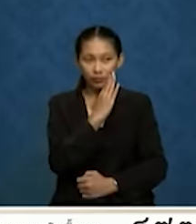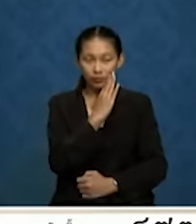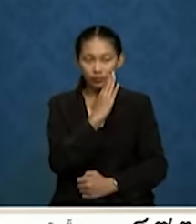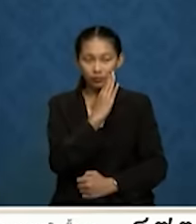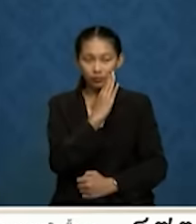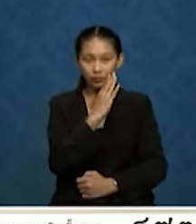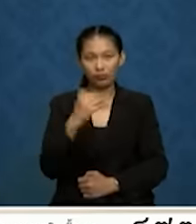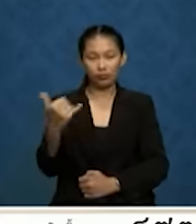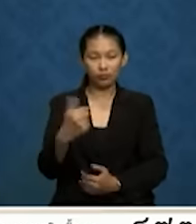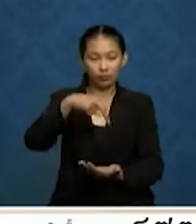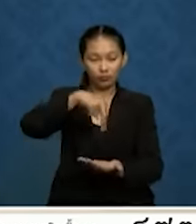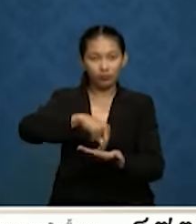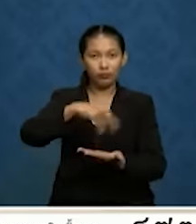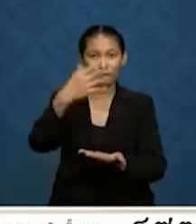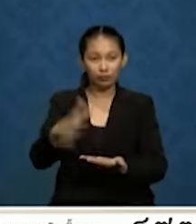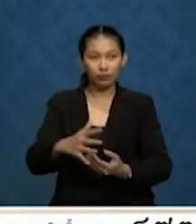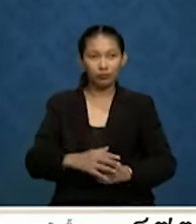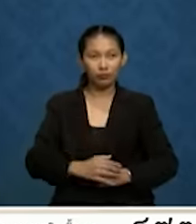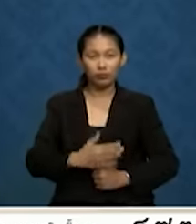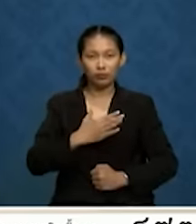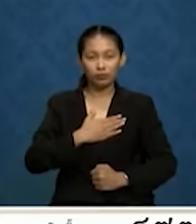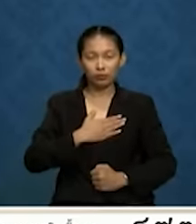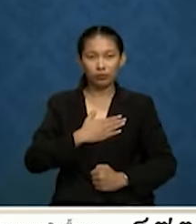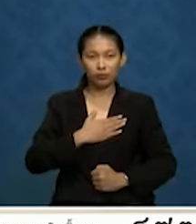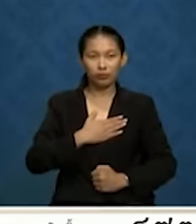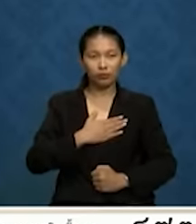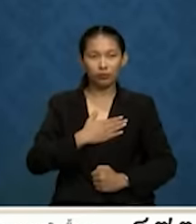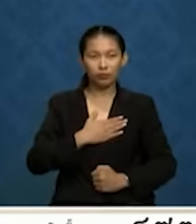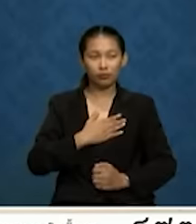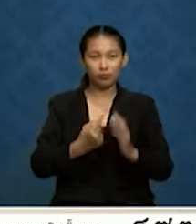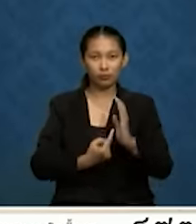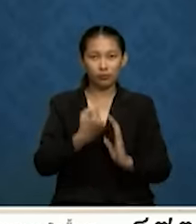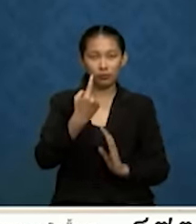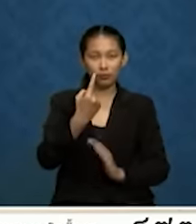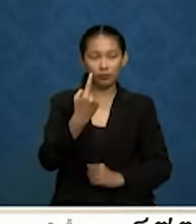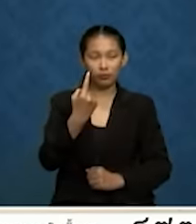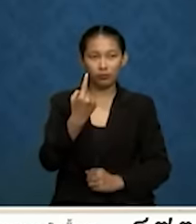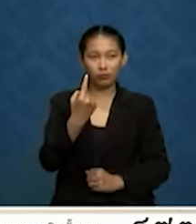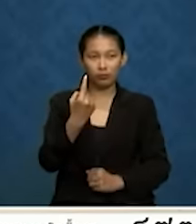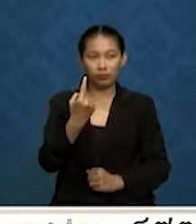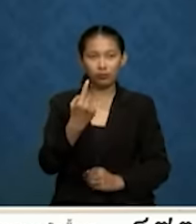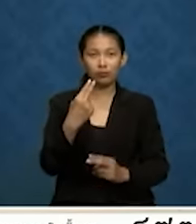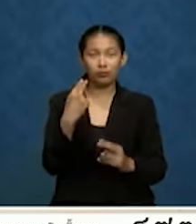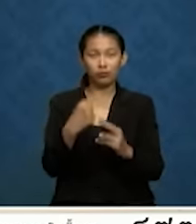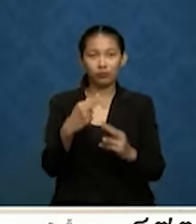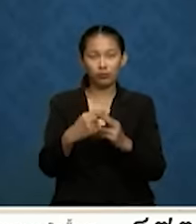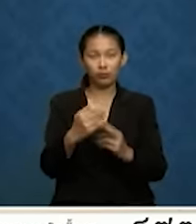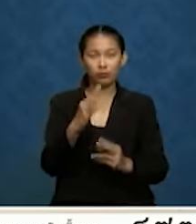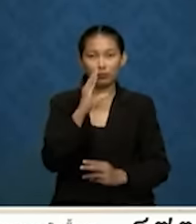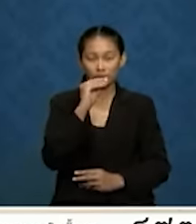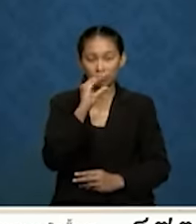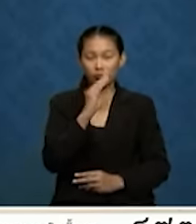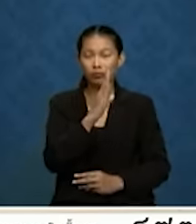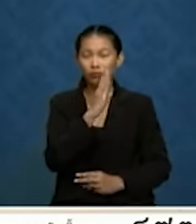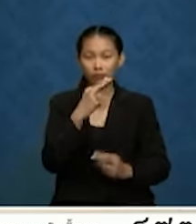เมื่อมายืนแล้วผมก็จะ ท่านแรกก็จะการชื่อนะครับ วลาการ